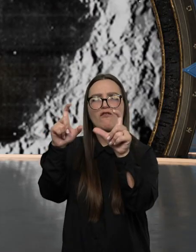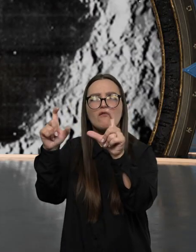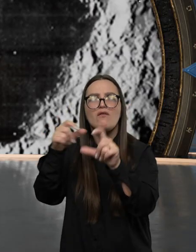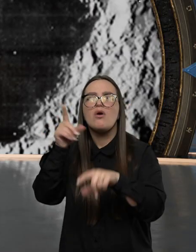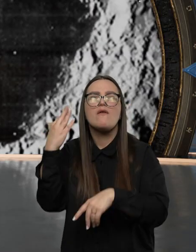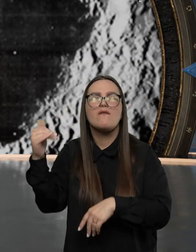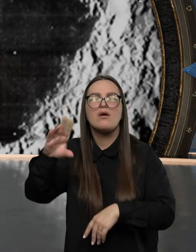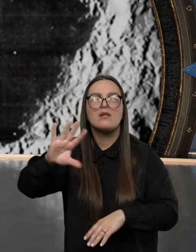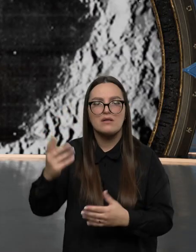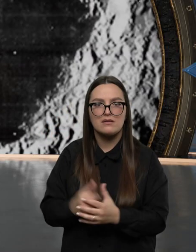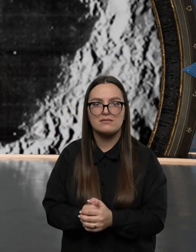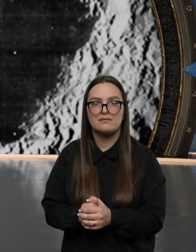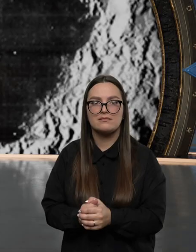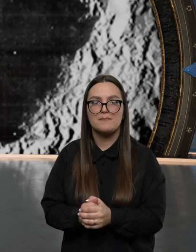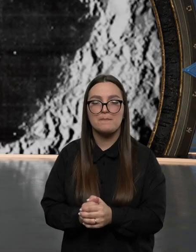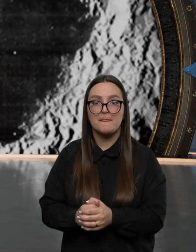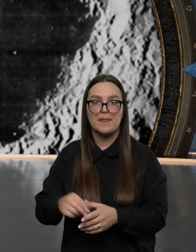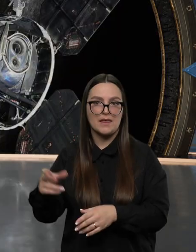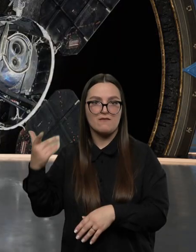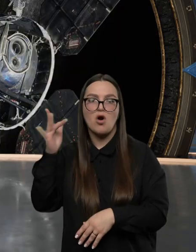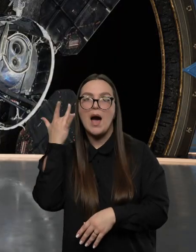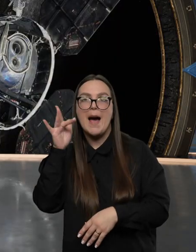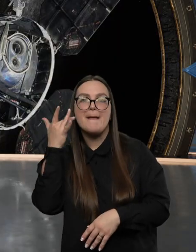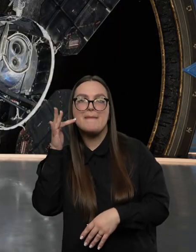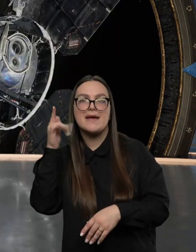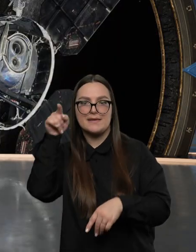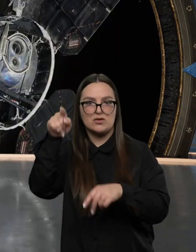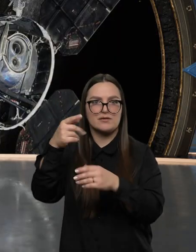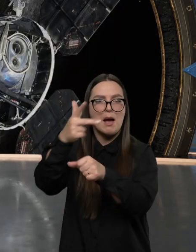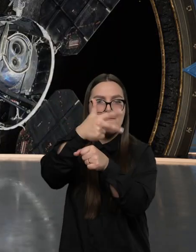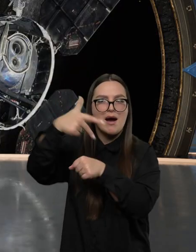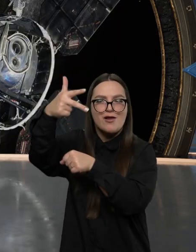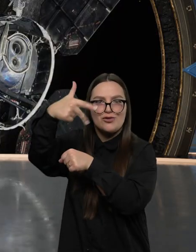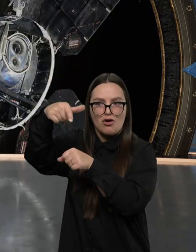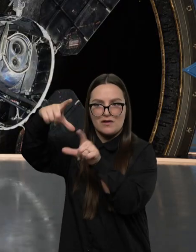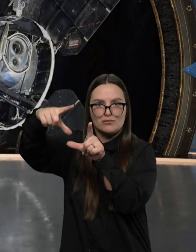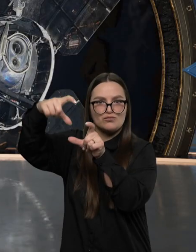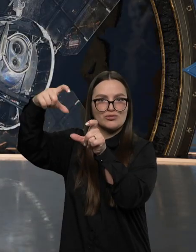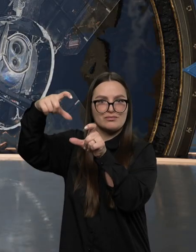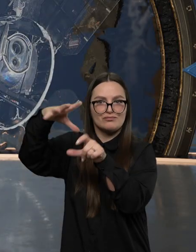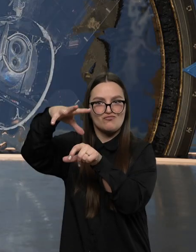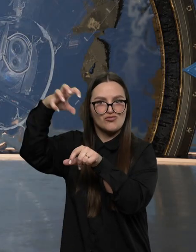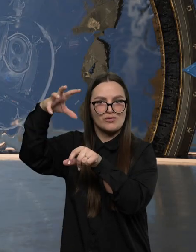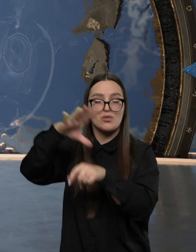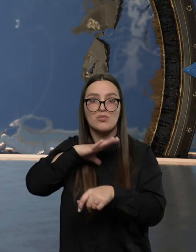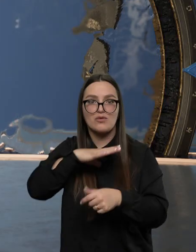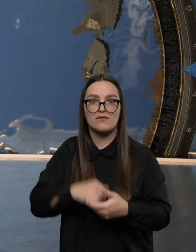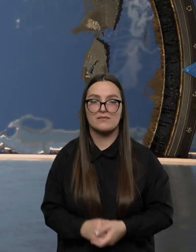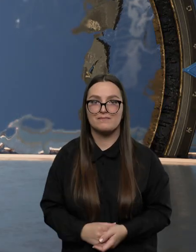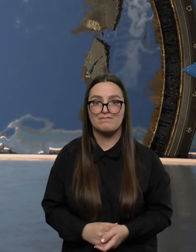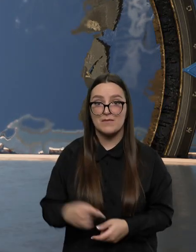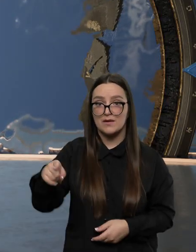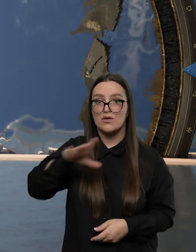nufotografavo JAV dirbtinis Mėnulio palydovas Orbiteris 3. Kadangi jis